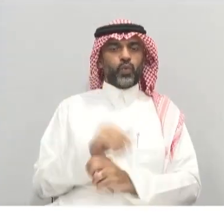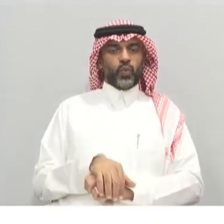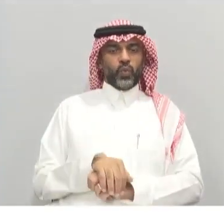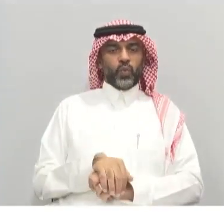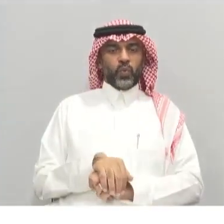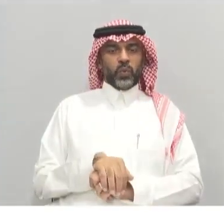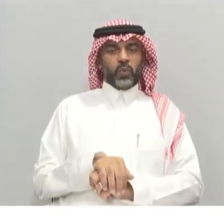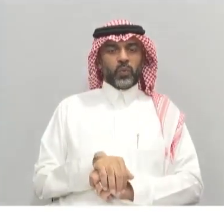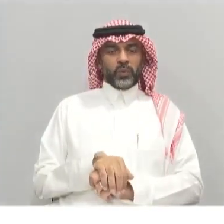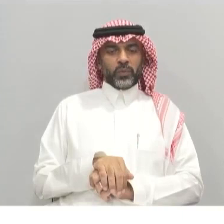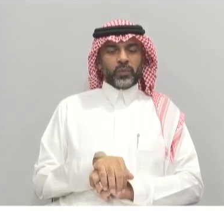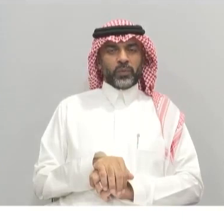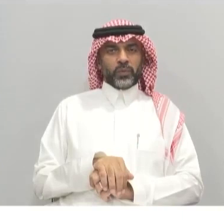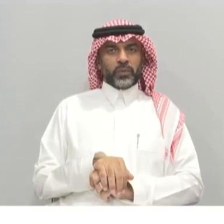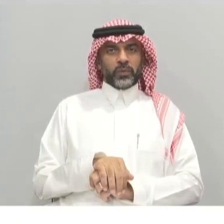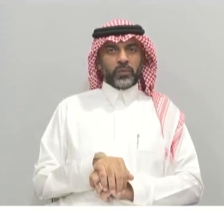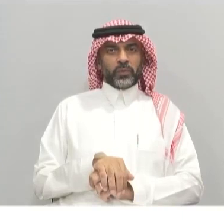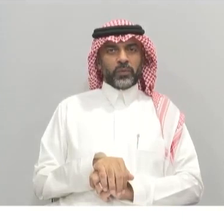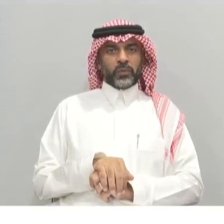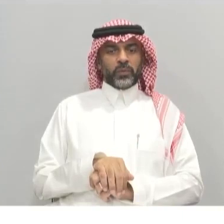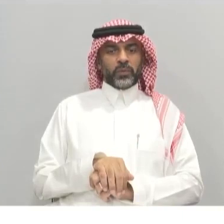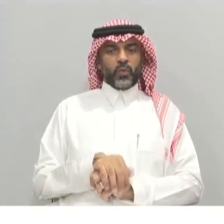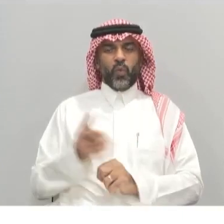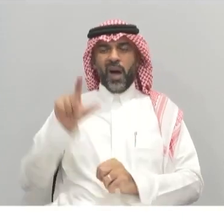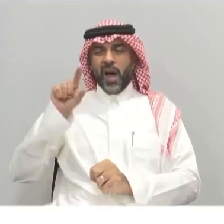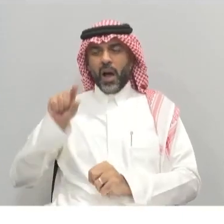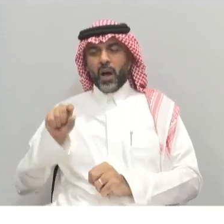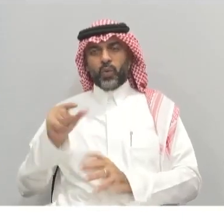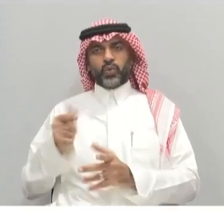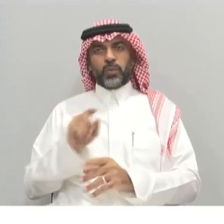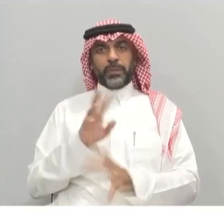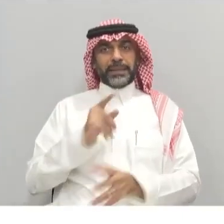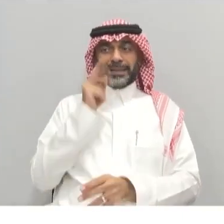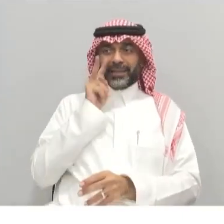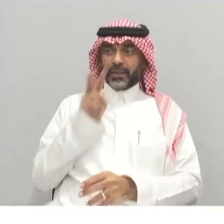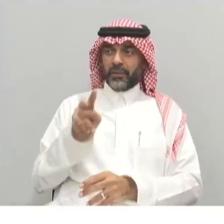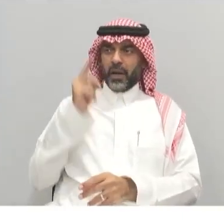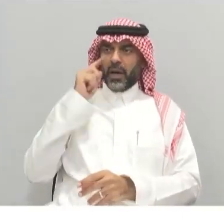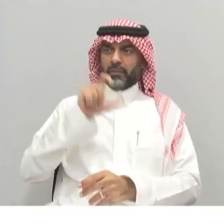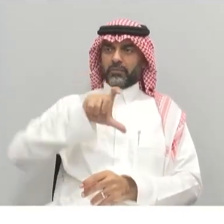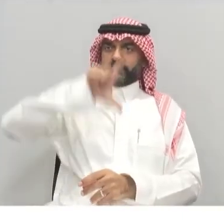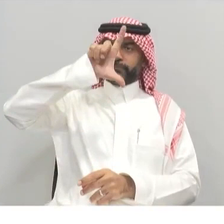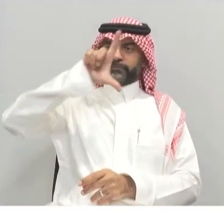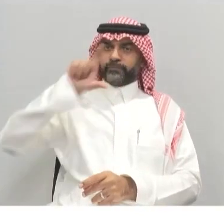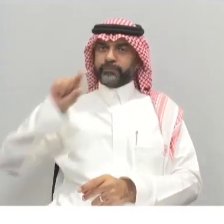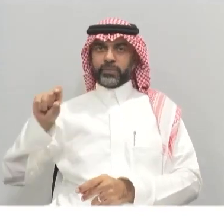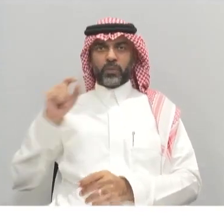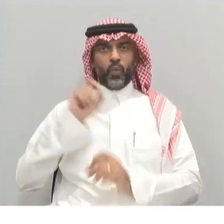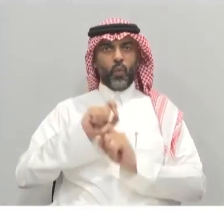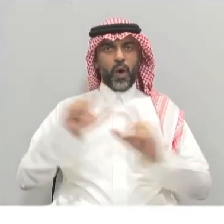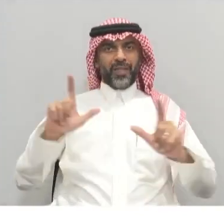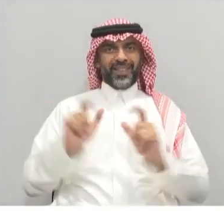المنتجات الزراعيه ارتفاع وتلاحظ اقل هذه المنتجات بنظره واحده للرسمه البياني ولا